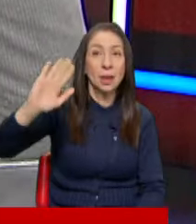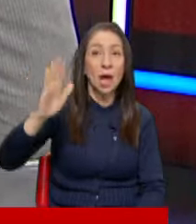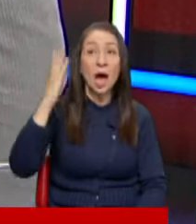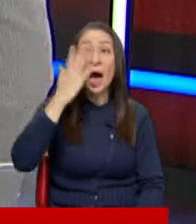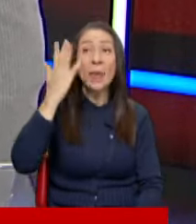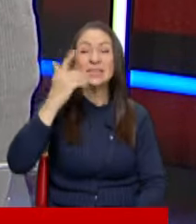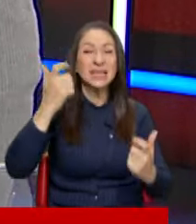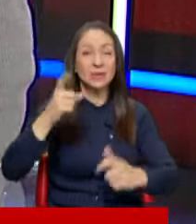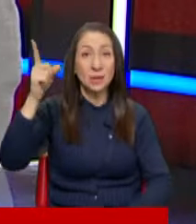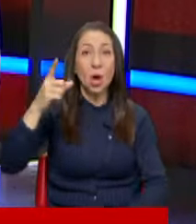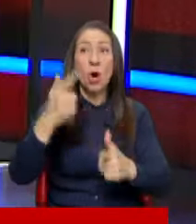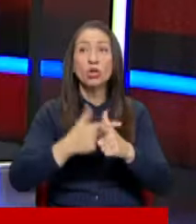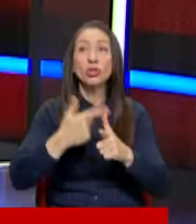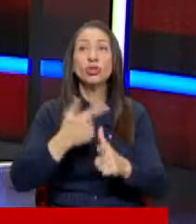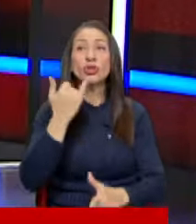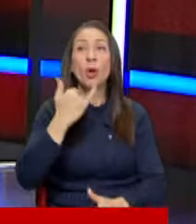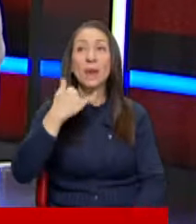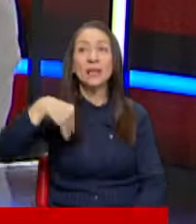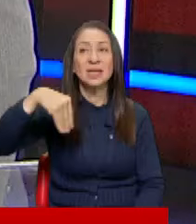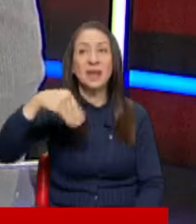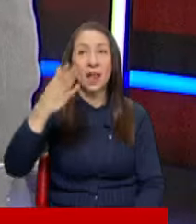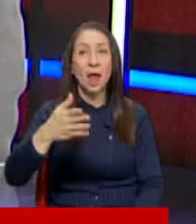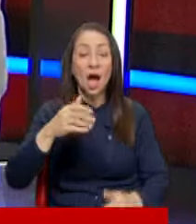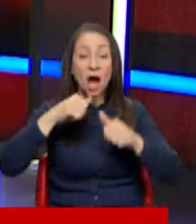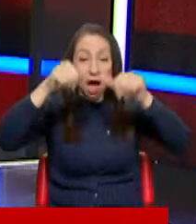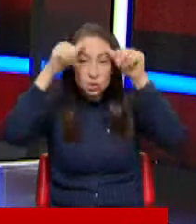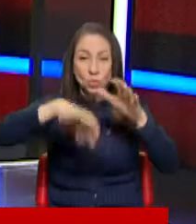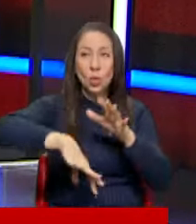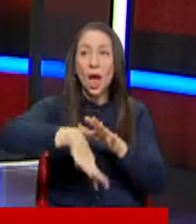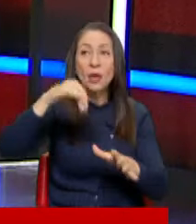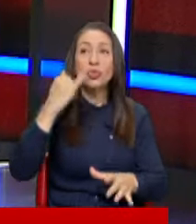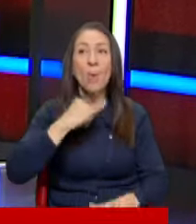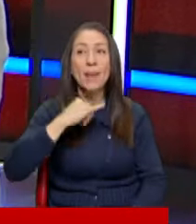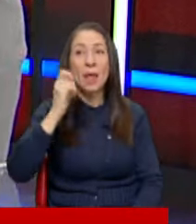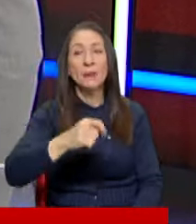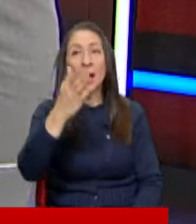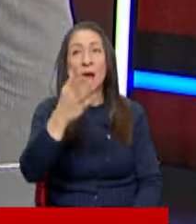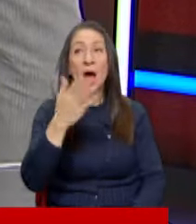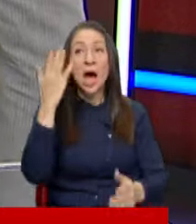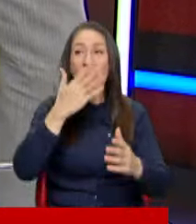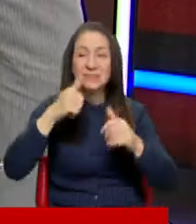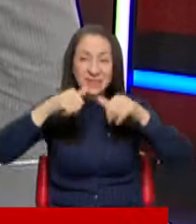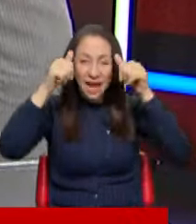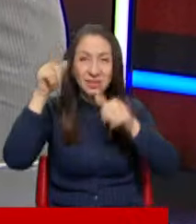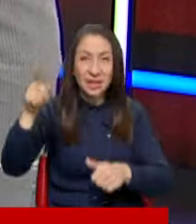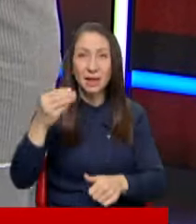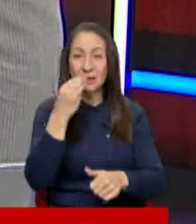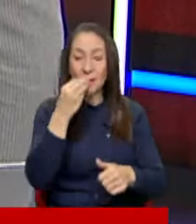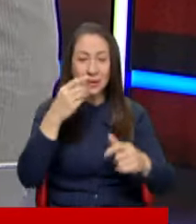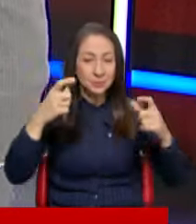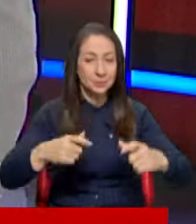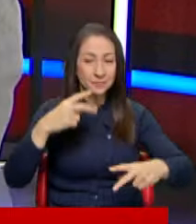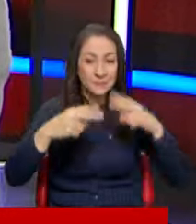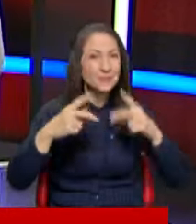Arabistan'da otelleri torpille satarlar Hac kuralarında torpil yaparlar Arabistan'da yemek yenecek